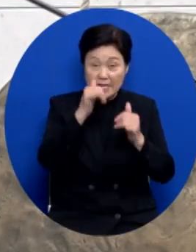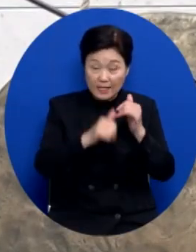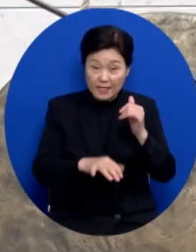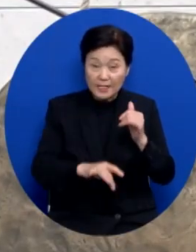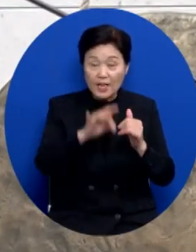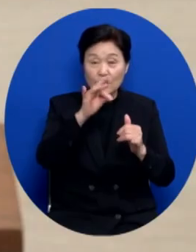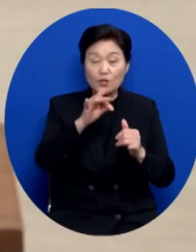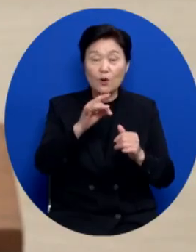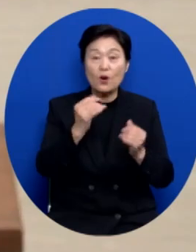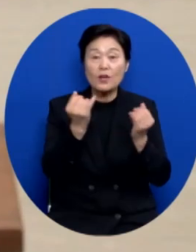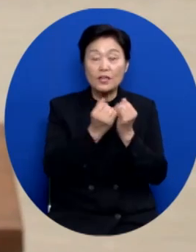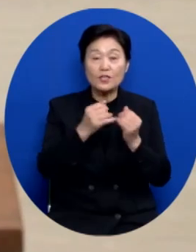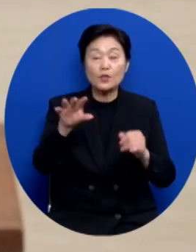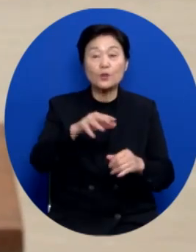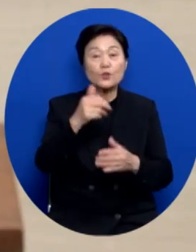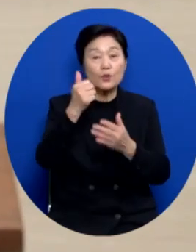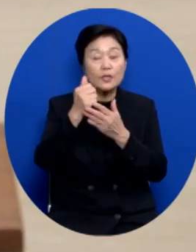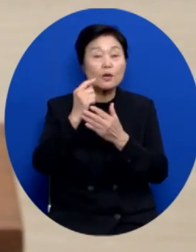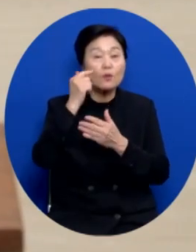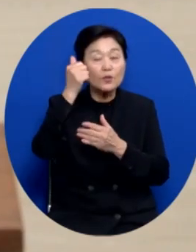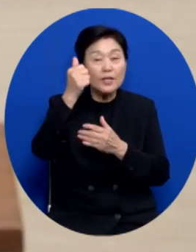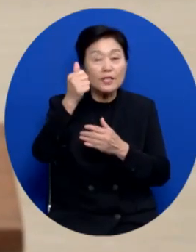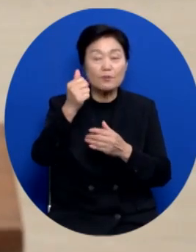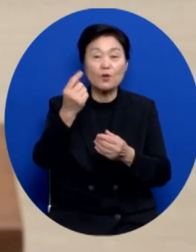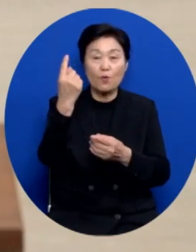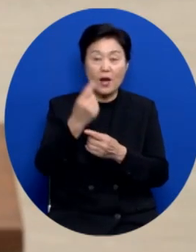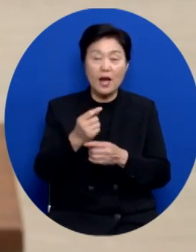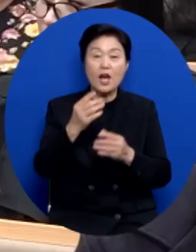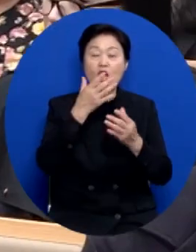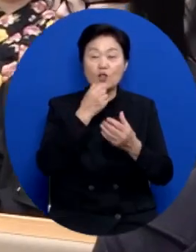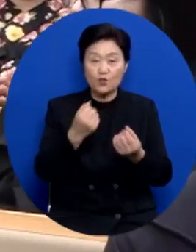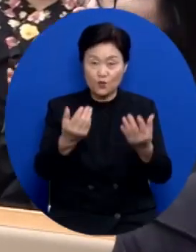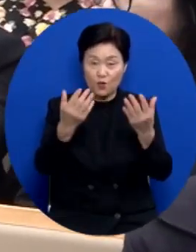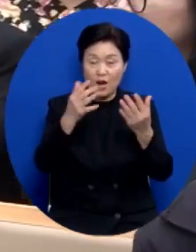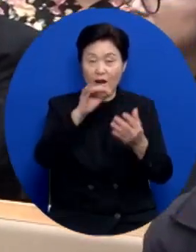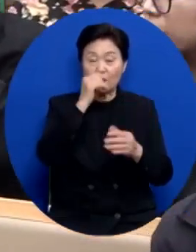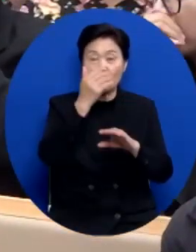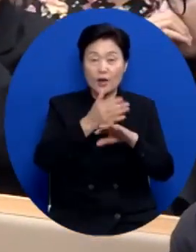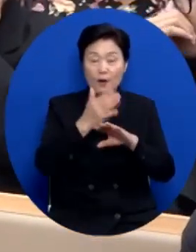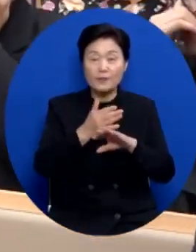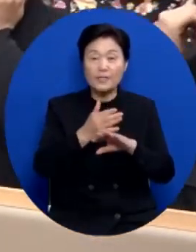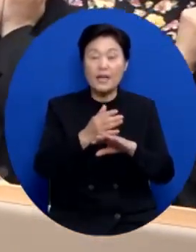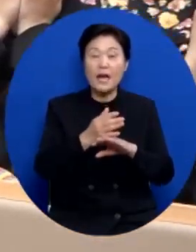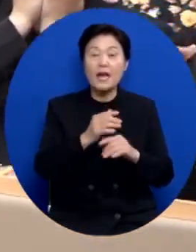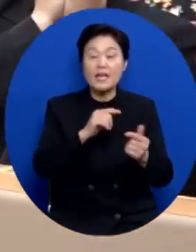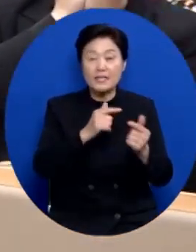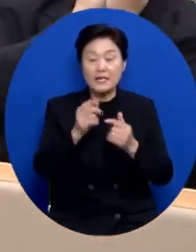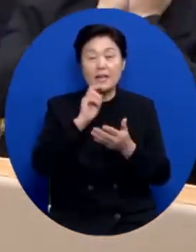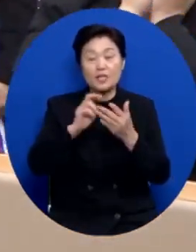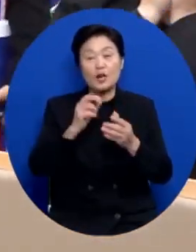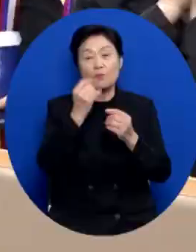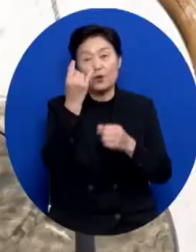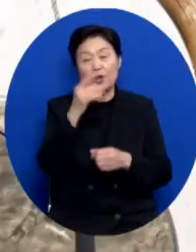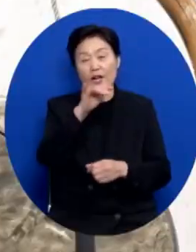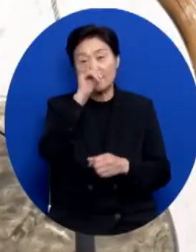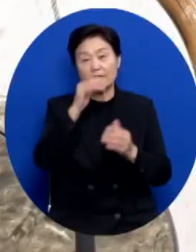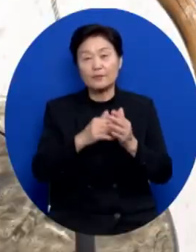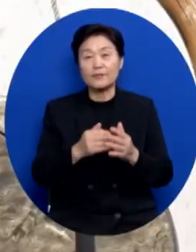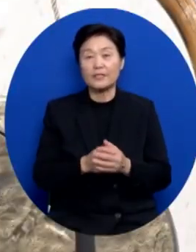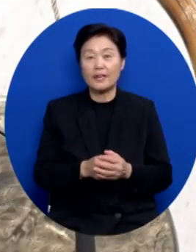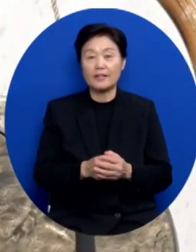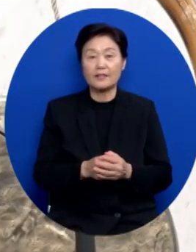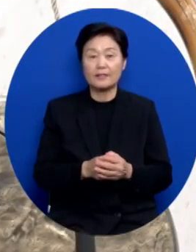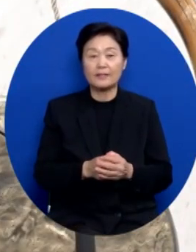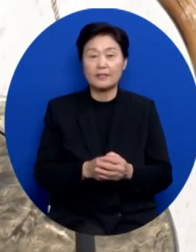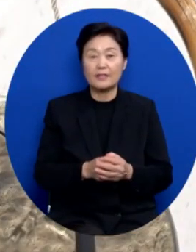여한 김은경 목사가 참석해 축사를 전했으며 감사패 전달식 토크 콘서트 등이 진행됐습니다 역사의